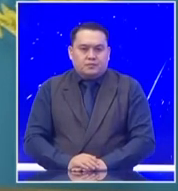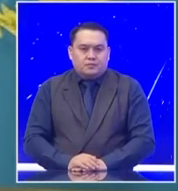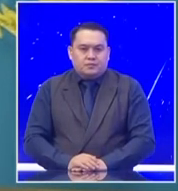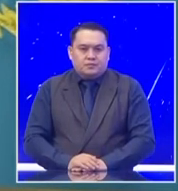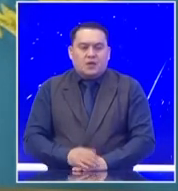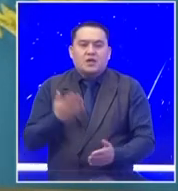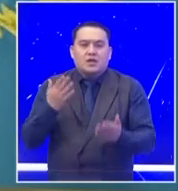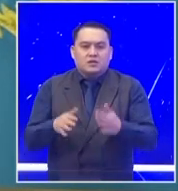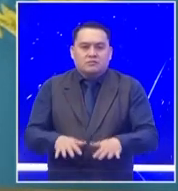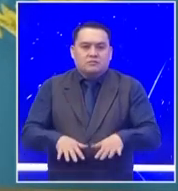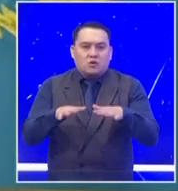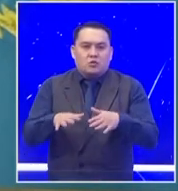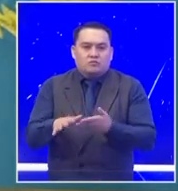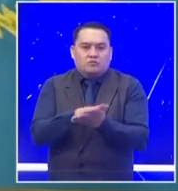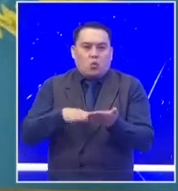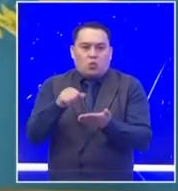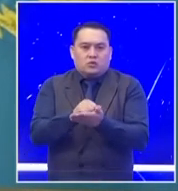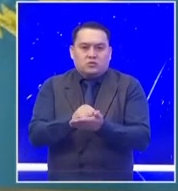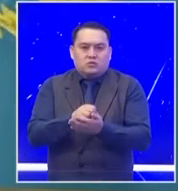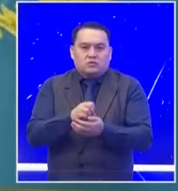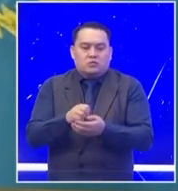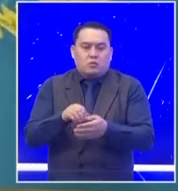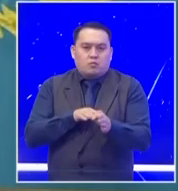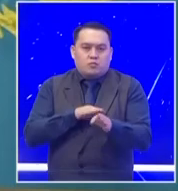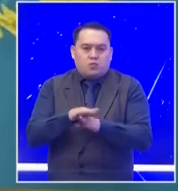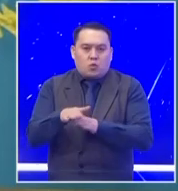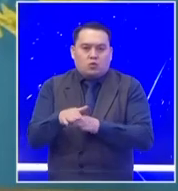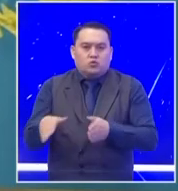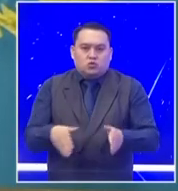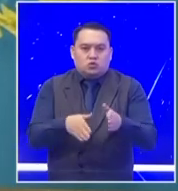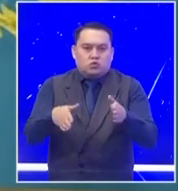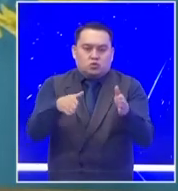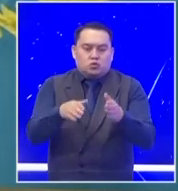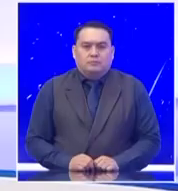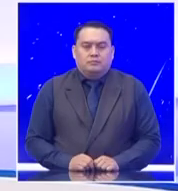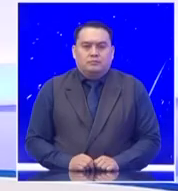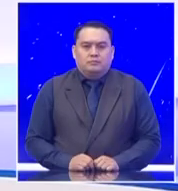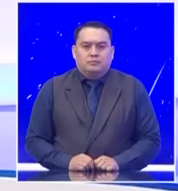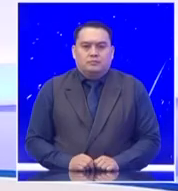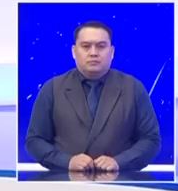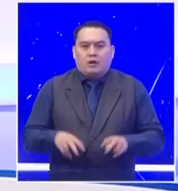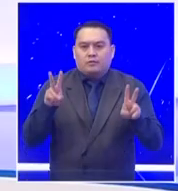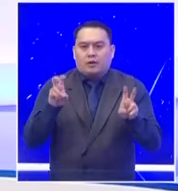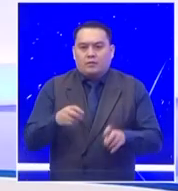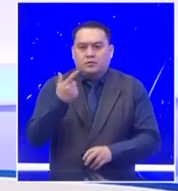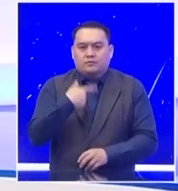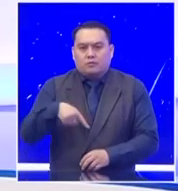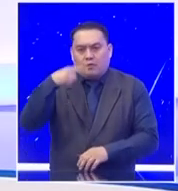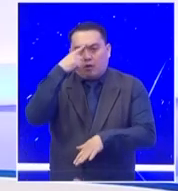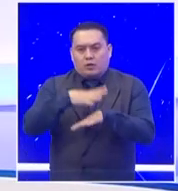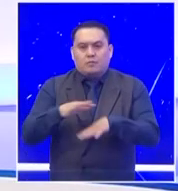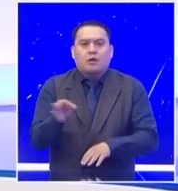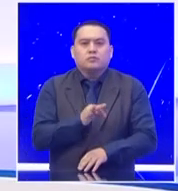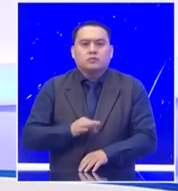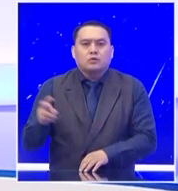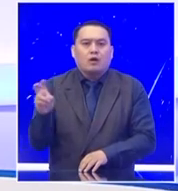Перелив болса, сразу размыв пойдет. Начнет размывать и жёлкет палат. В рамках своего объезда аким Алматинской